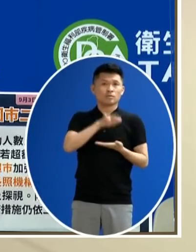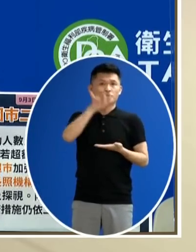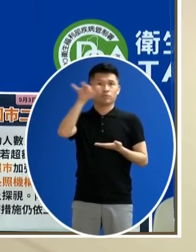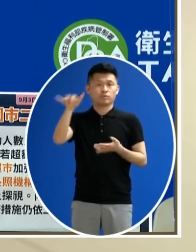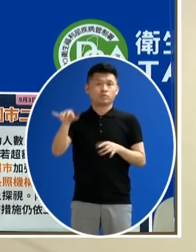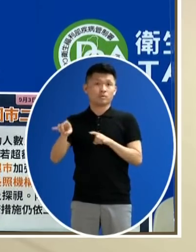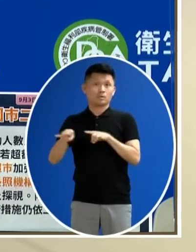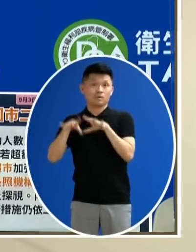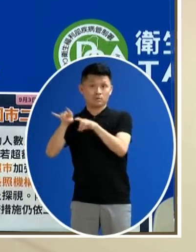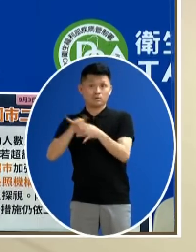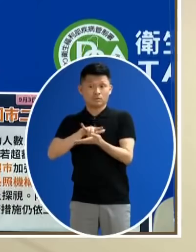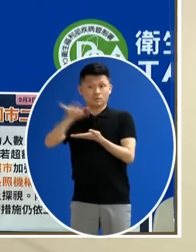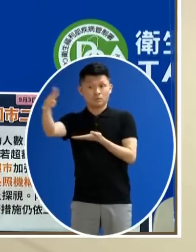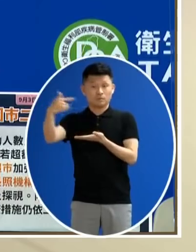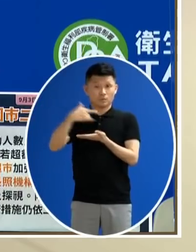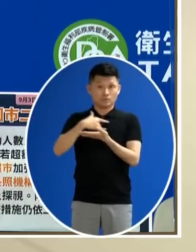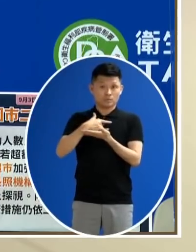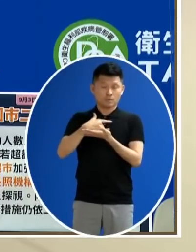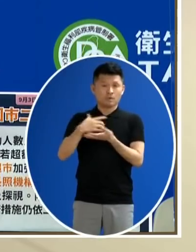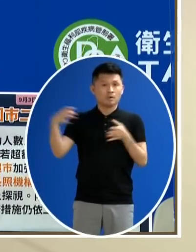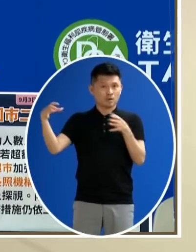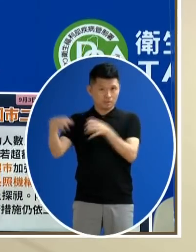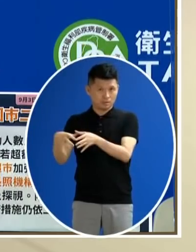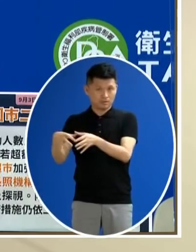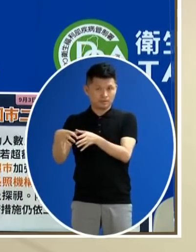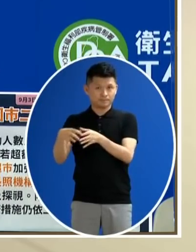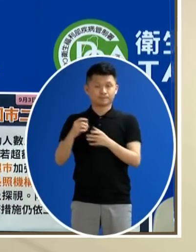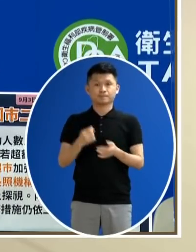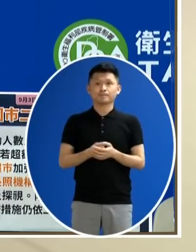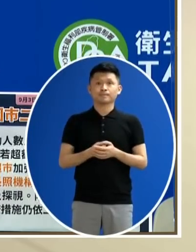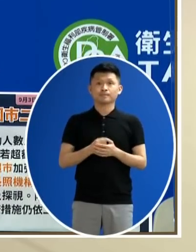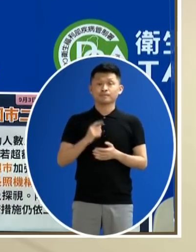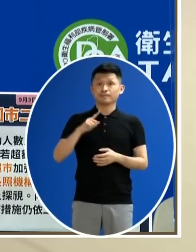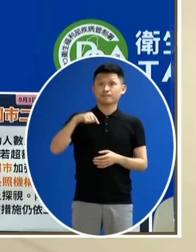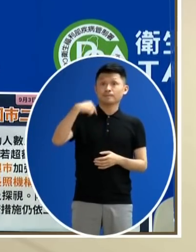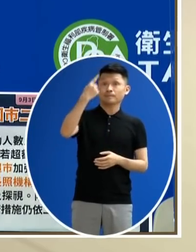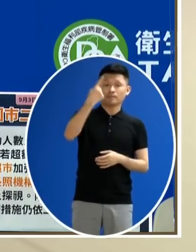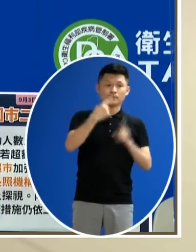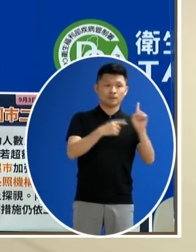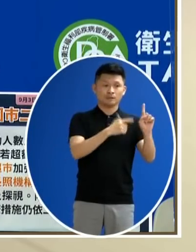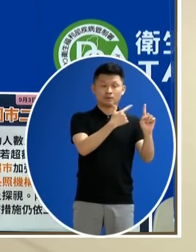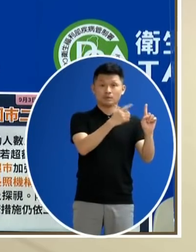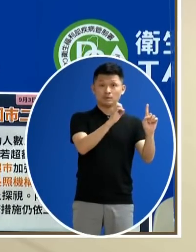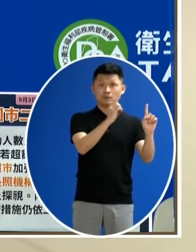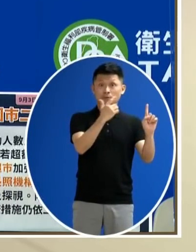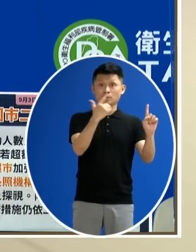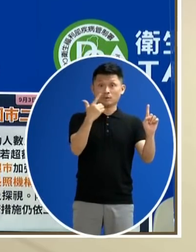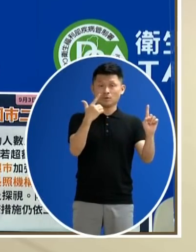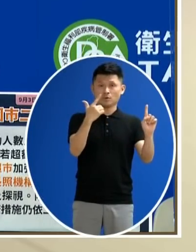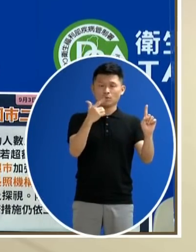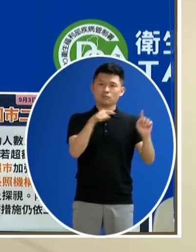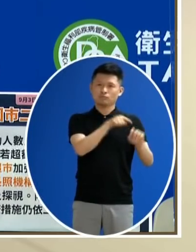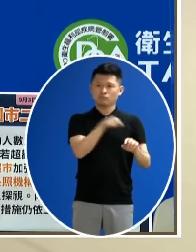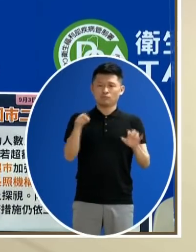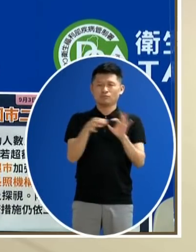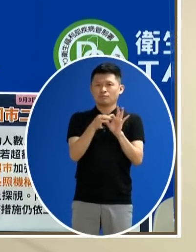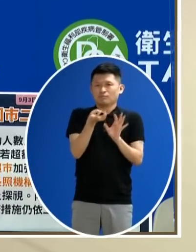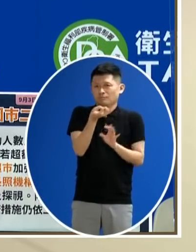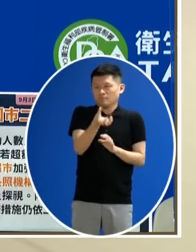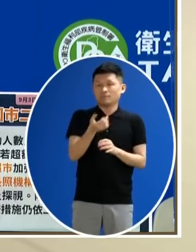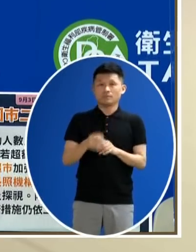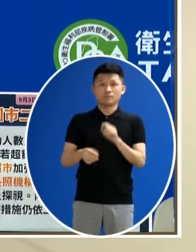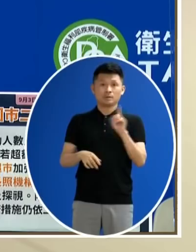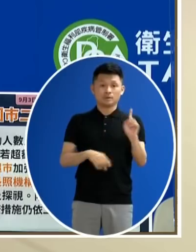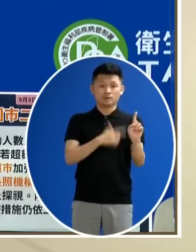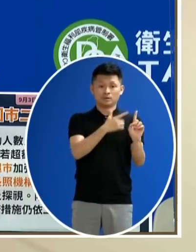去跟回来的哈同班机的人，那跟前班机的哈，我们那个16066的关联稍微比较低，那